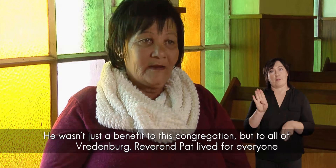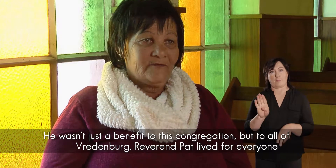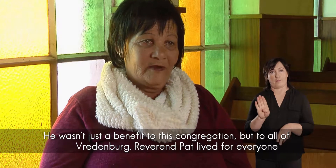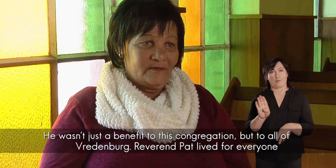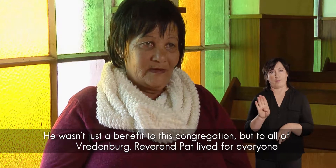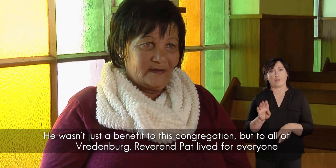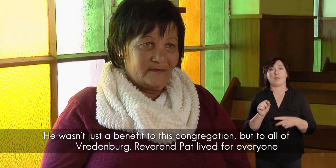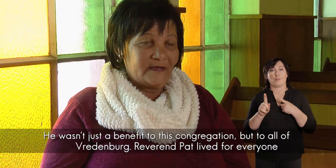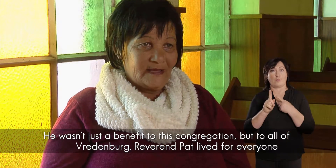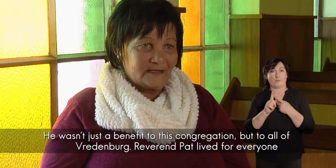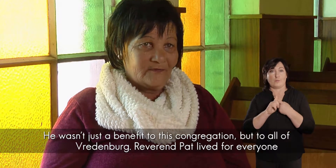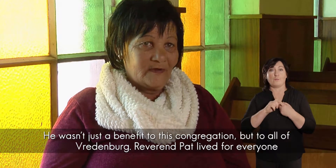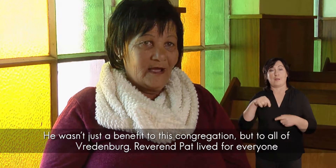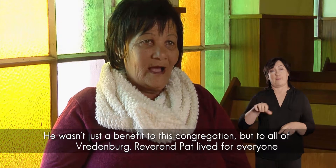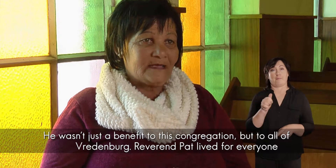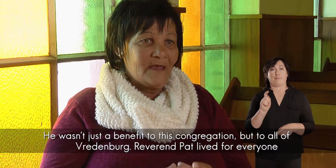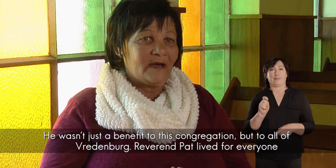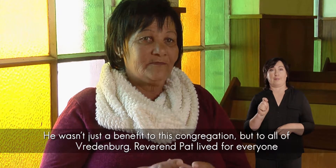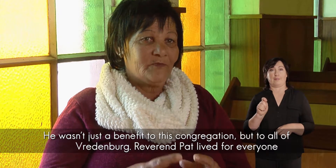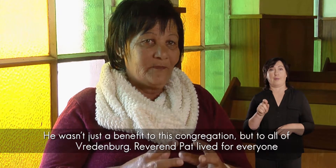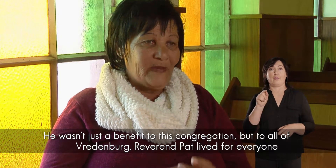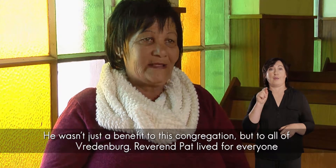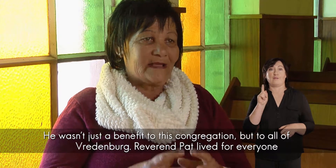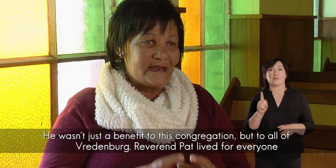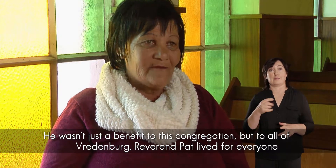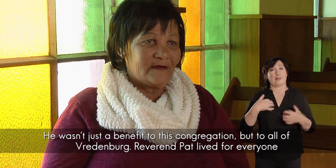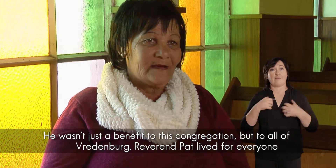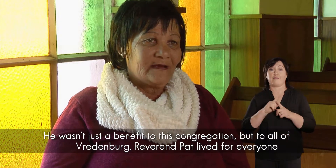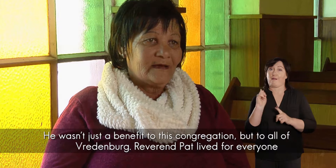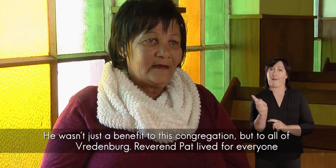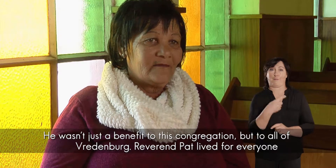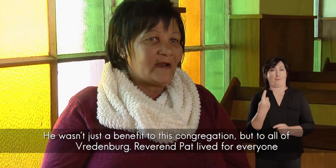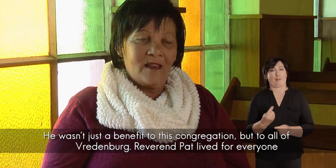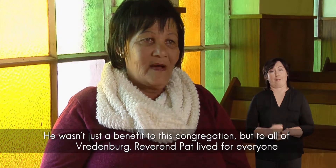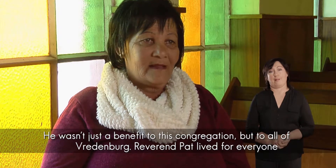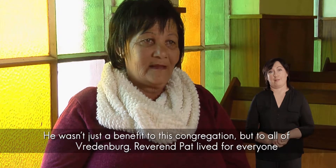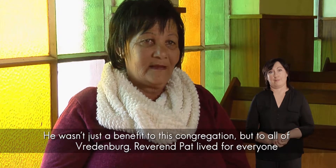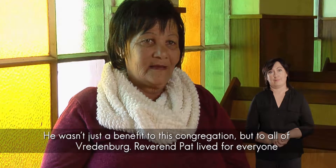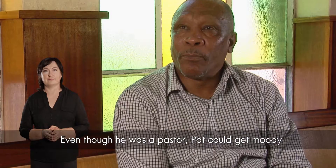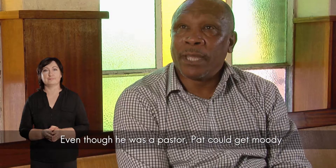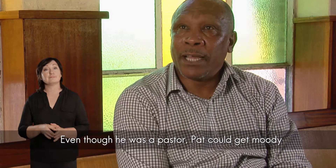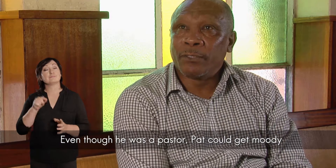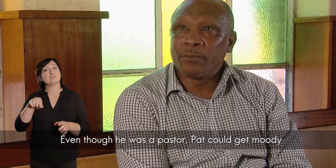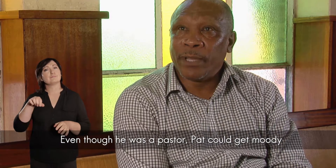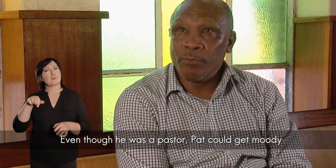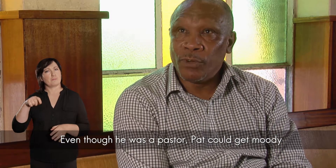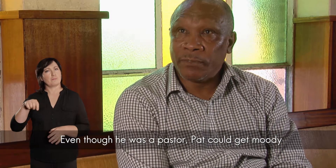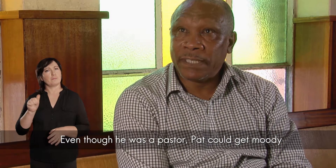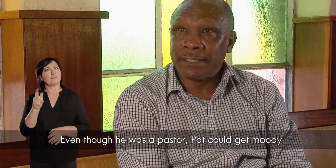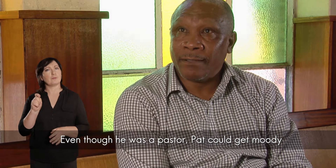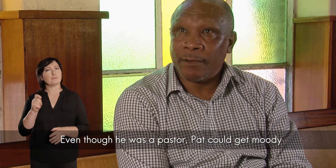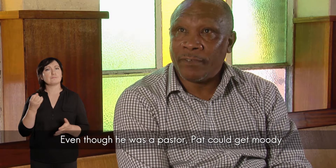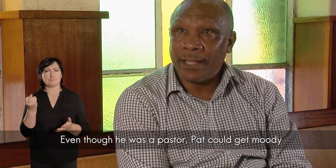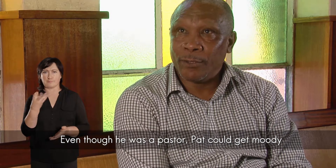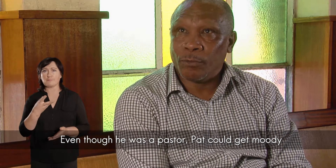allemaal in Vredenburg, was hy asof, as iemand, dominee Pet het gelewe, vir allemaal. Pet kan ook soms by een boerig